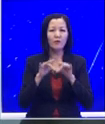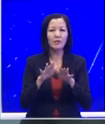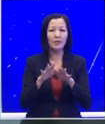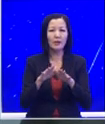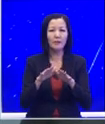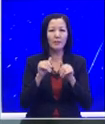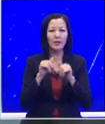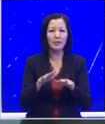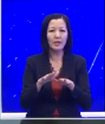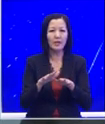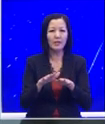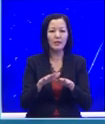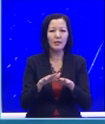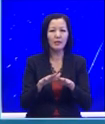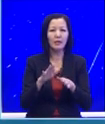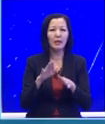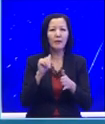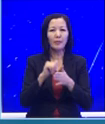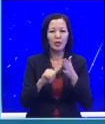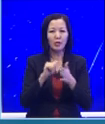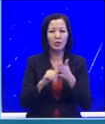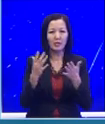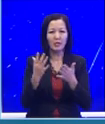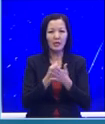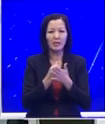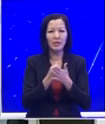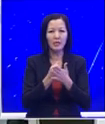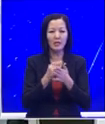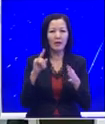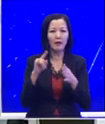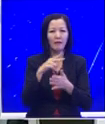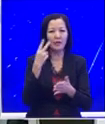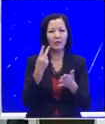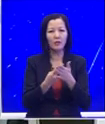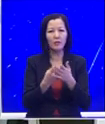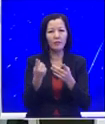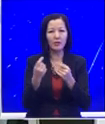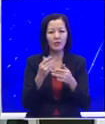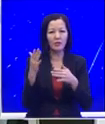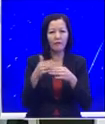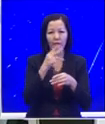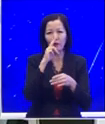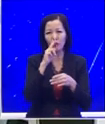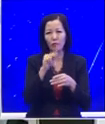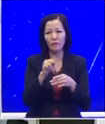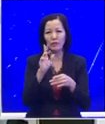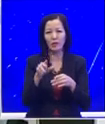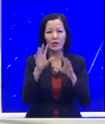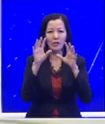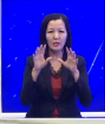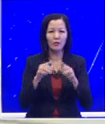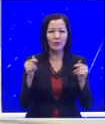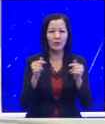дела принять меры по выявлению причин и условий, способствующих авиакатастрофе, и привлечению виновных к установленной